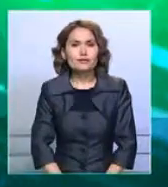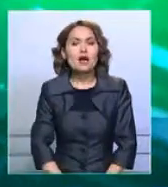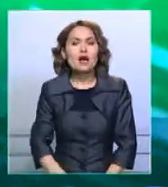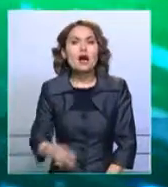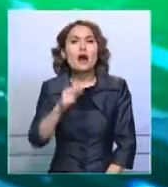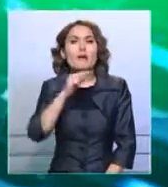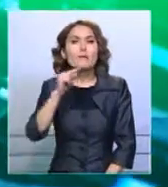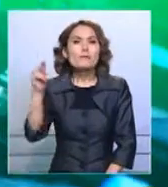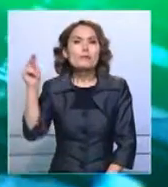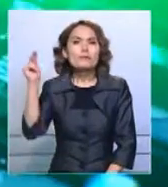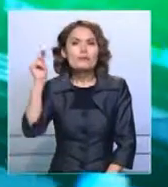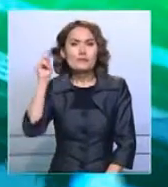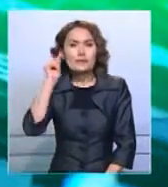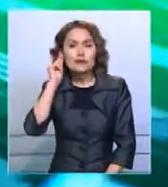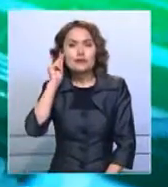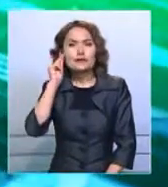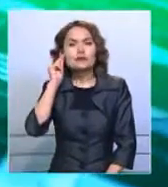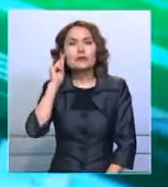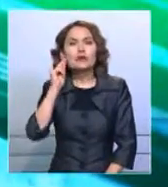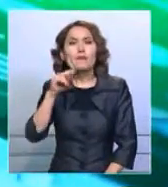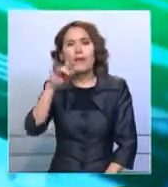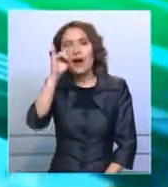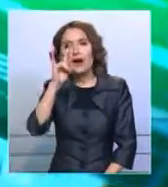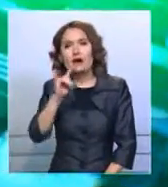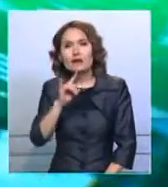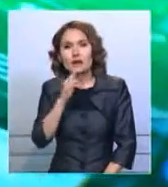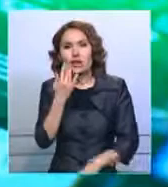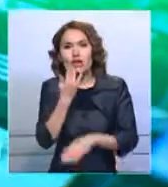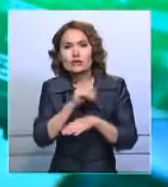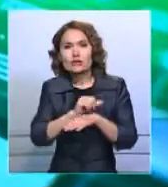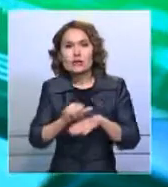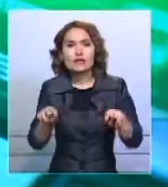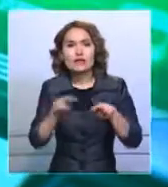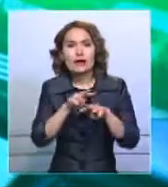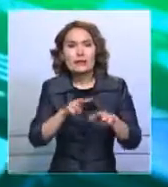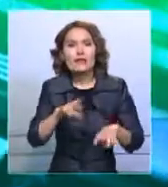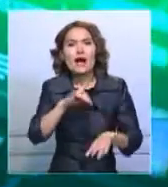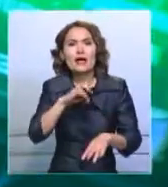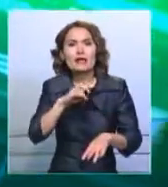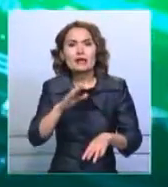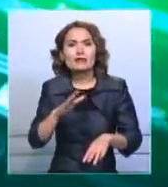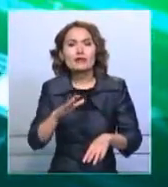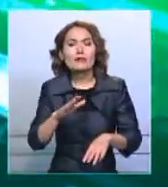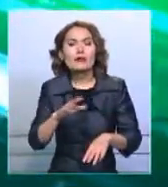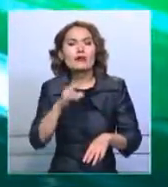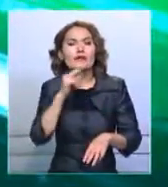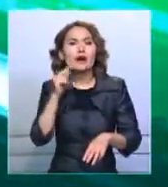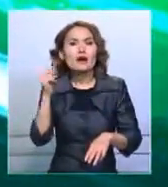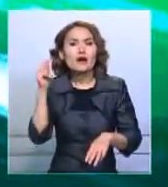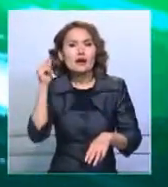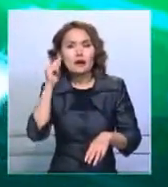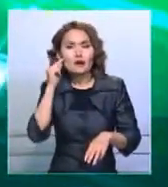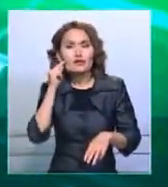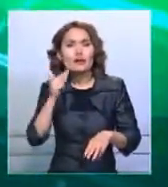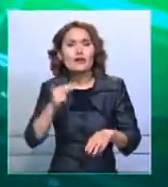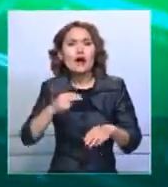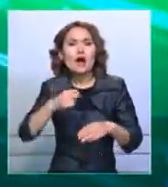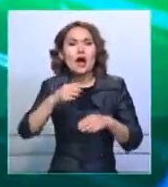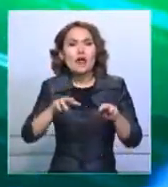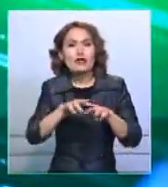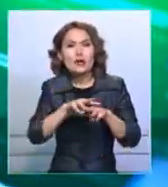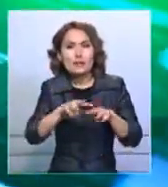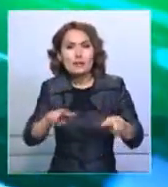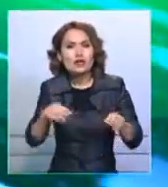Пекинде жұмыс сапарымен жүрген Қазақстанның сыртқы істер министрі Ерлан Ыдырысов Шанхай ынтымақтастық ұйымының башта пәтеріне барып алаңқайға